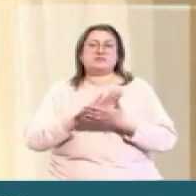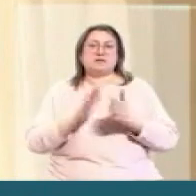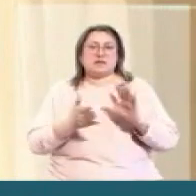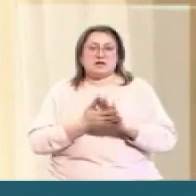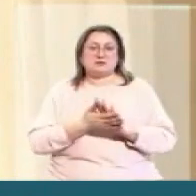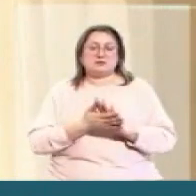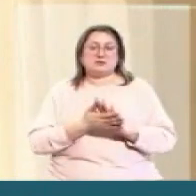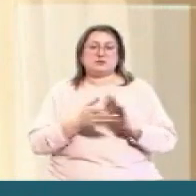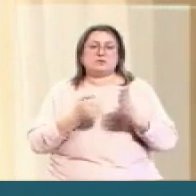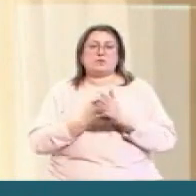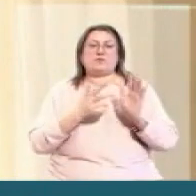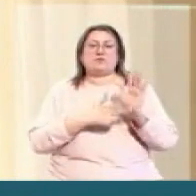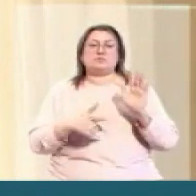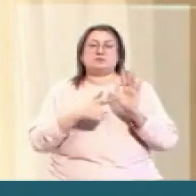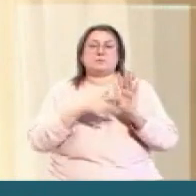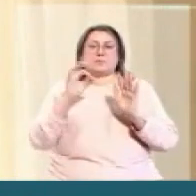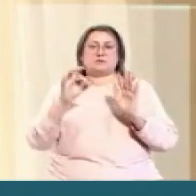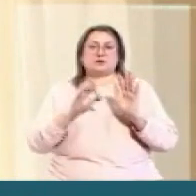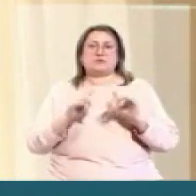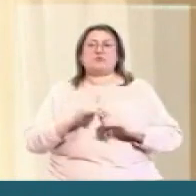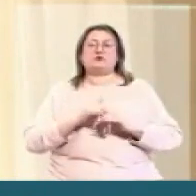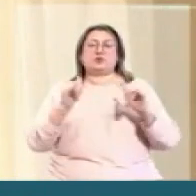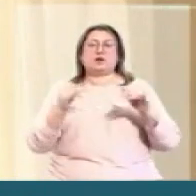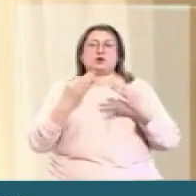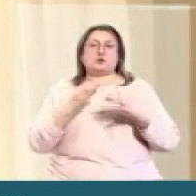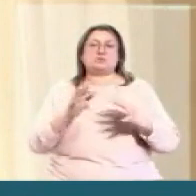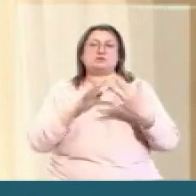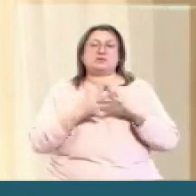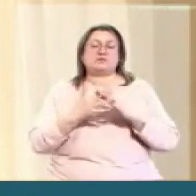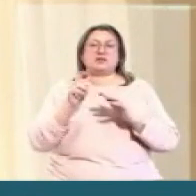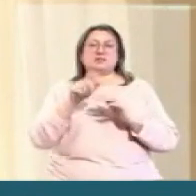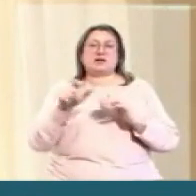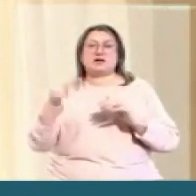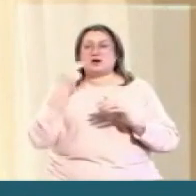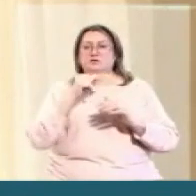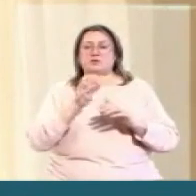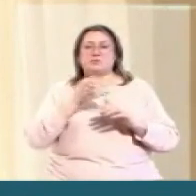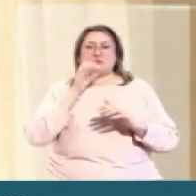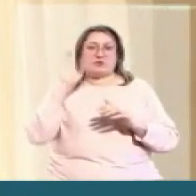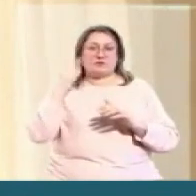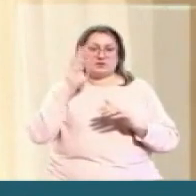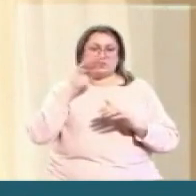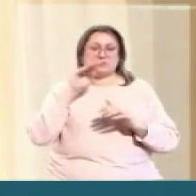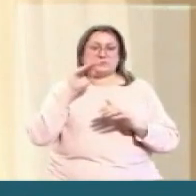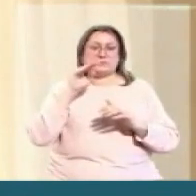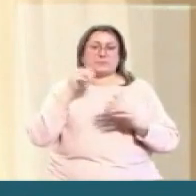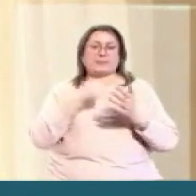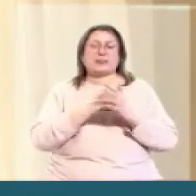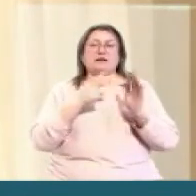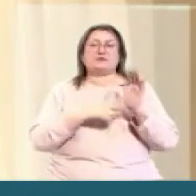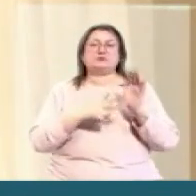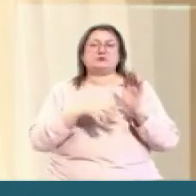состоянии, до 87%, увеличение доступа сельского населения к качественной питьевой воде до